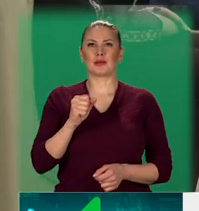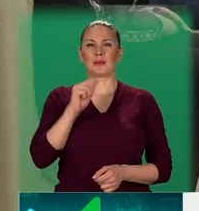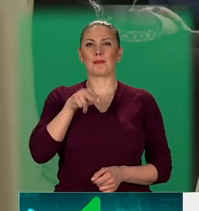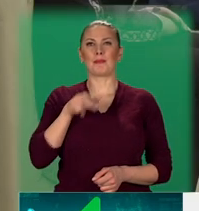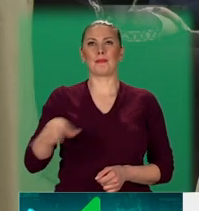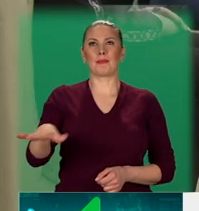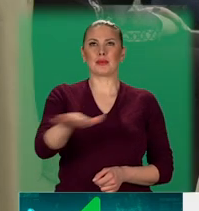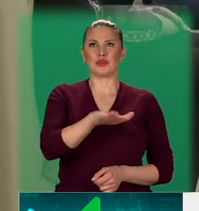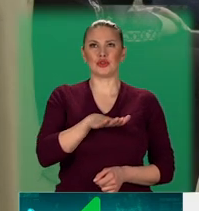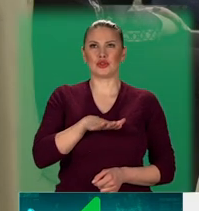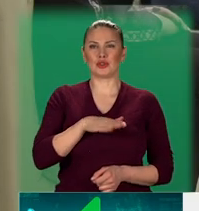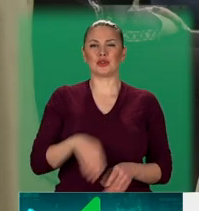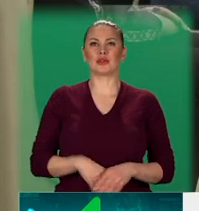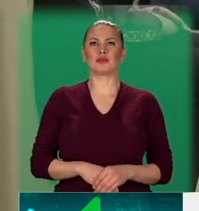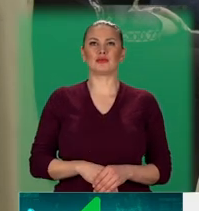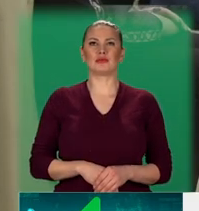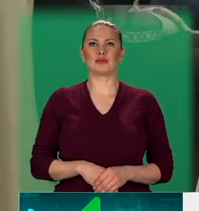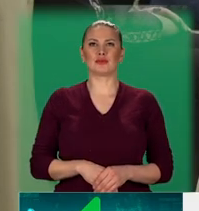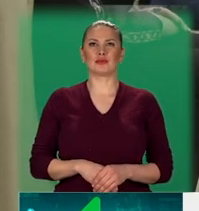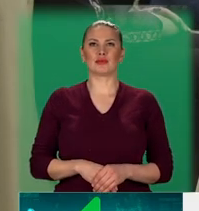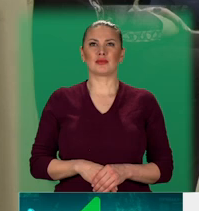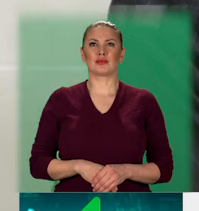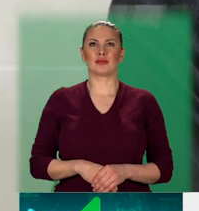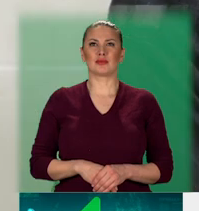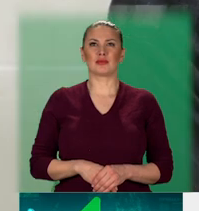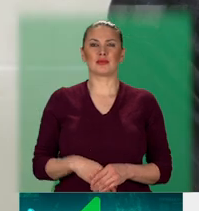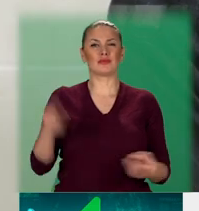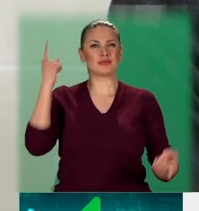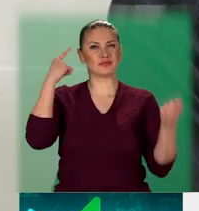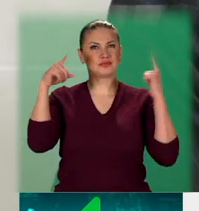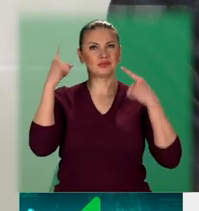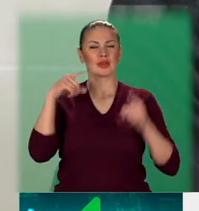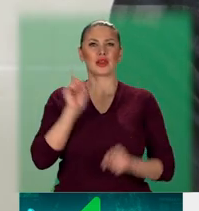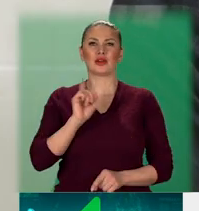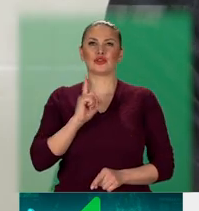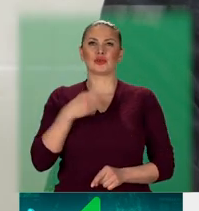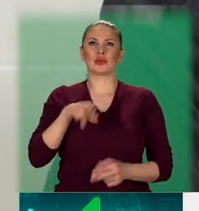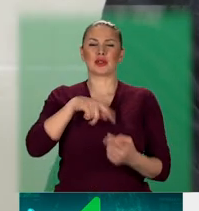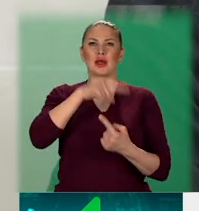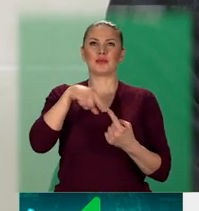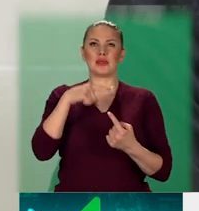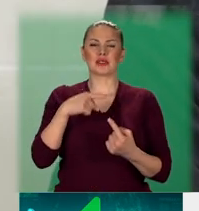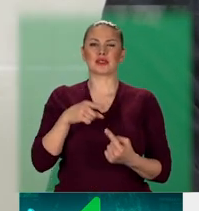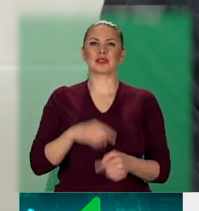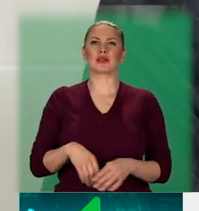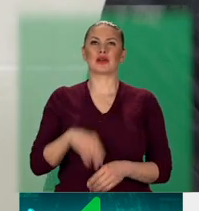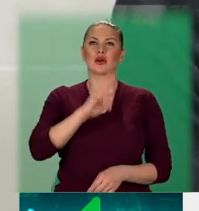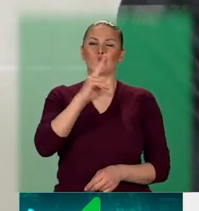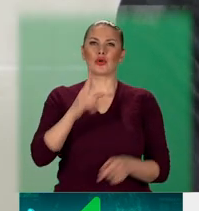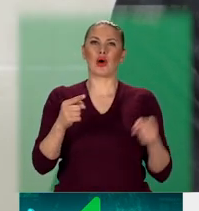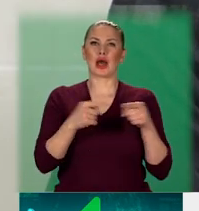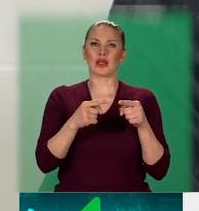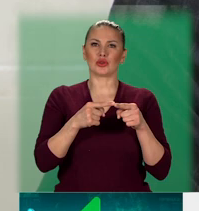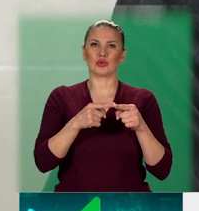чтобы бизнесу не пришлось оплачивать простой из своего кармана. Для бизнеса, если это областная